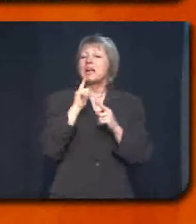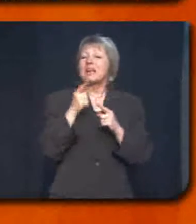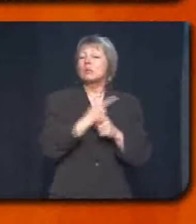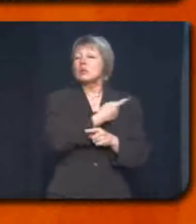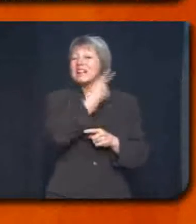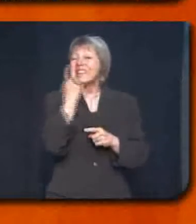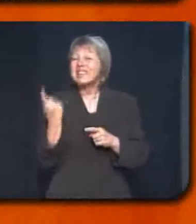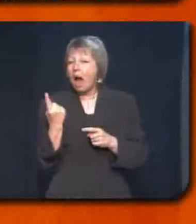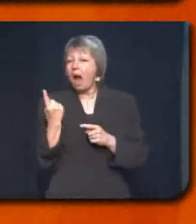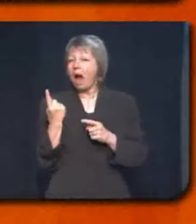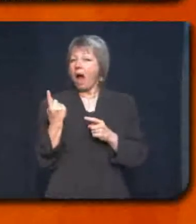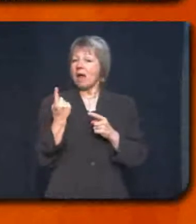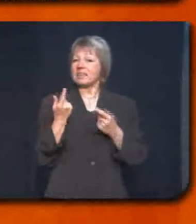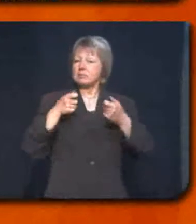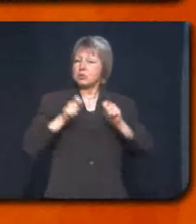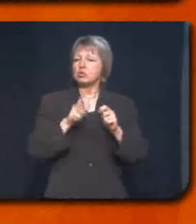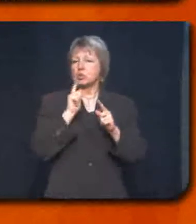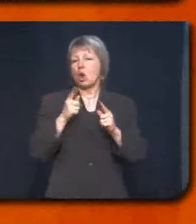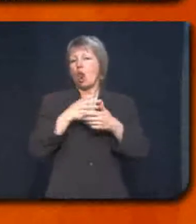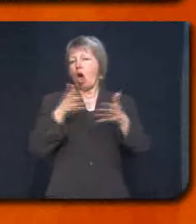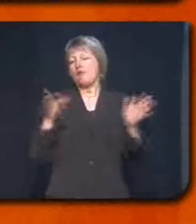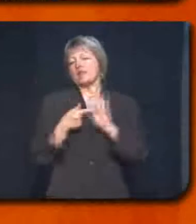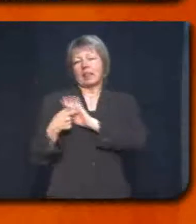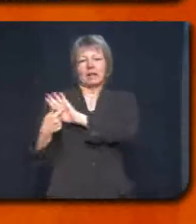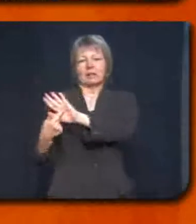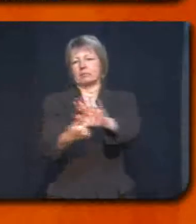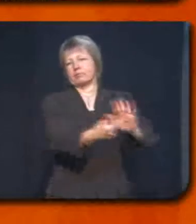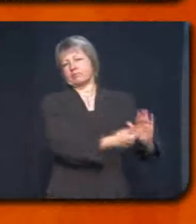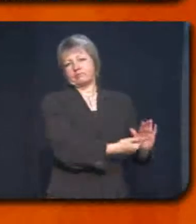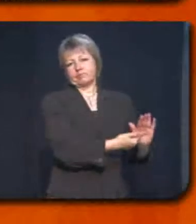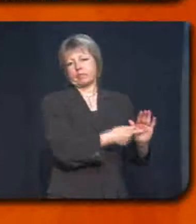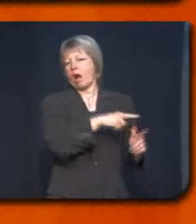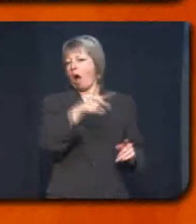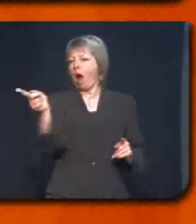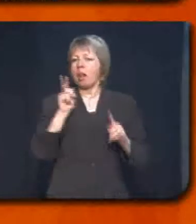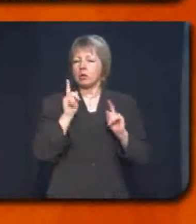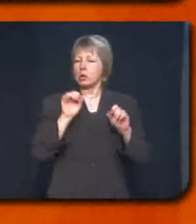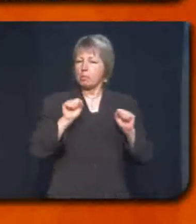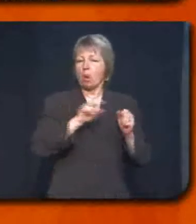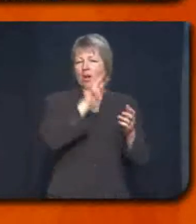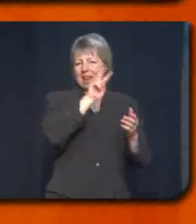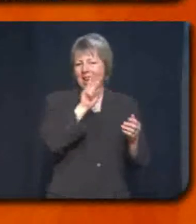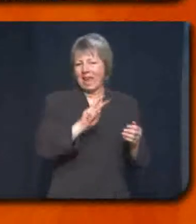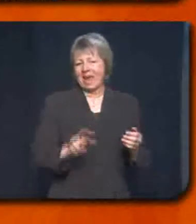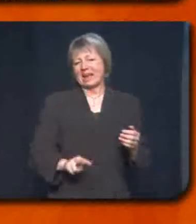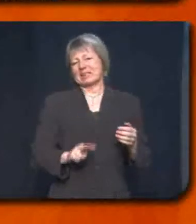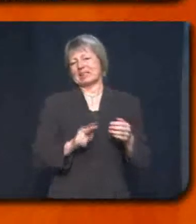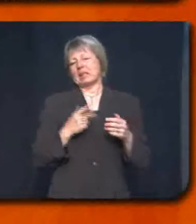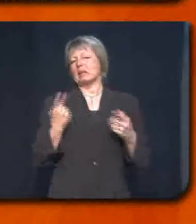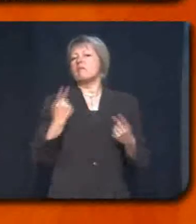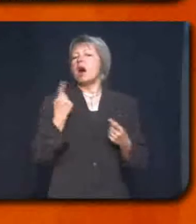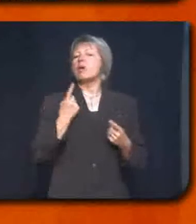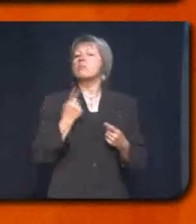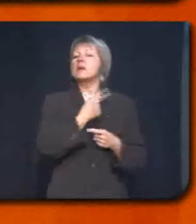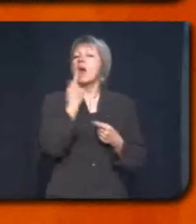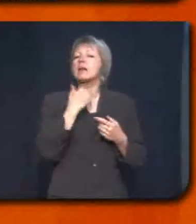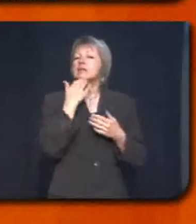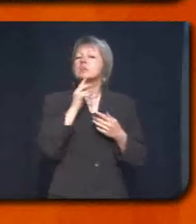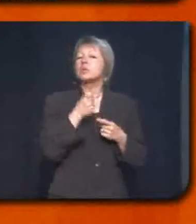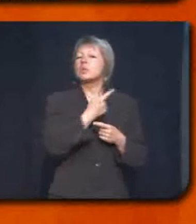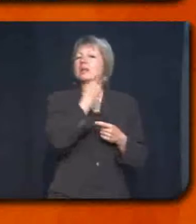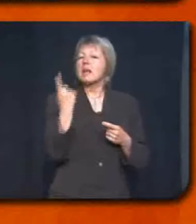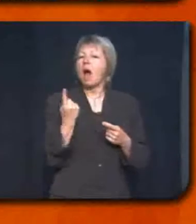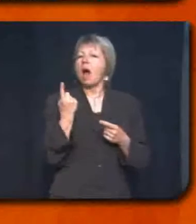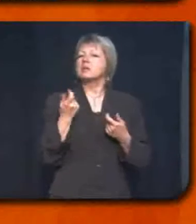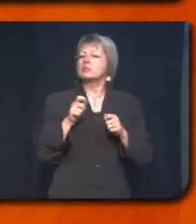maschinenlesbar zugänglich gemacht werden dieser Teil richtet sich dahin dass der Jahresbericht Jahresabschluss leicht